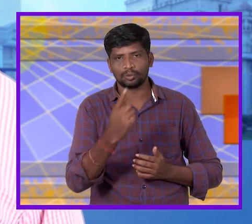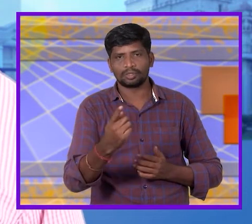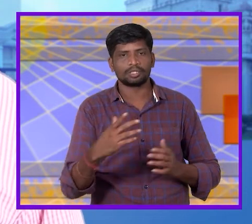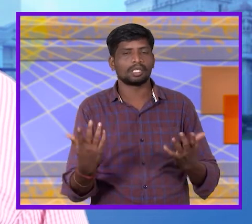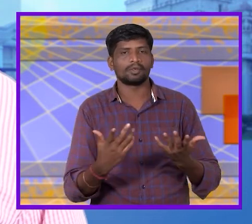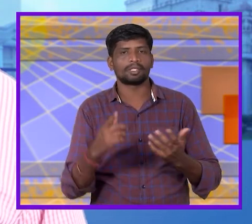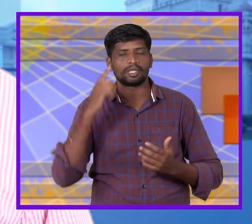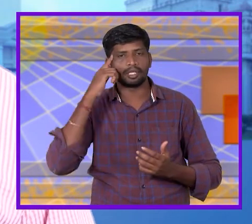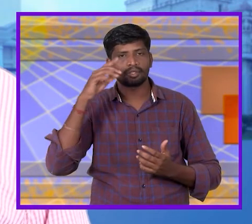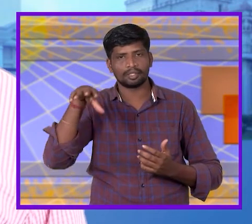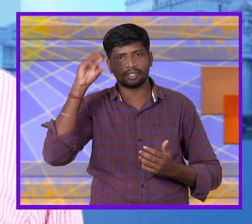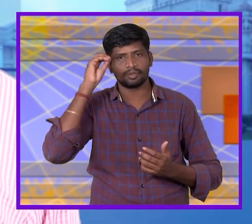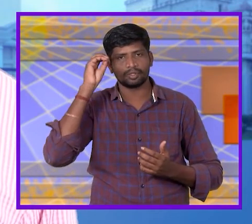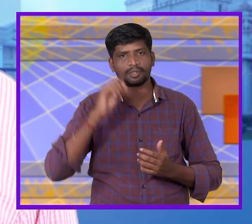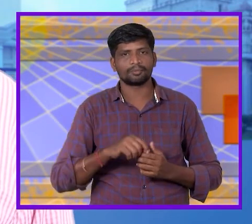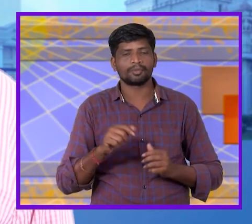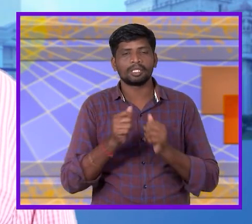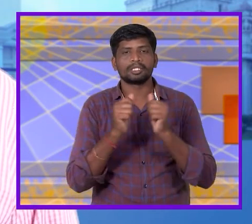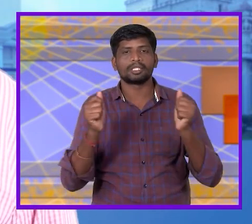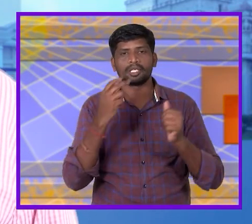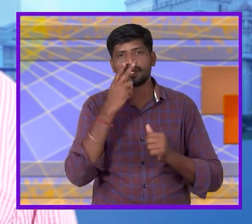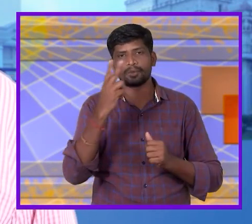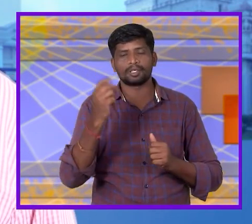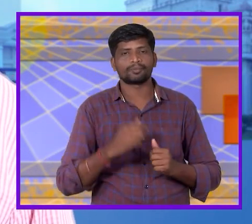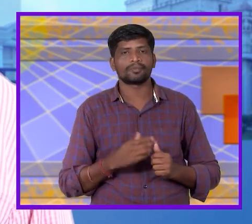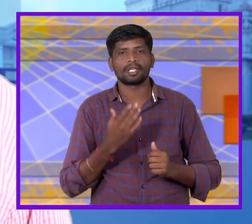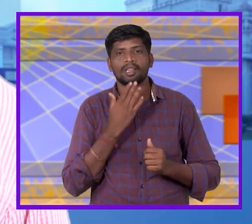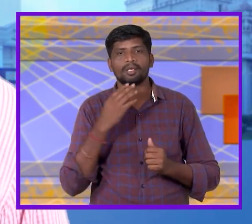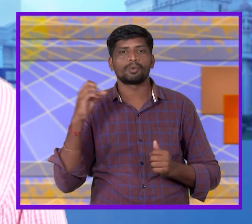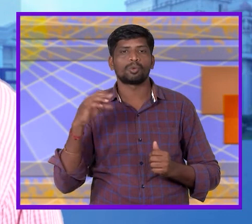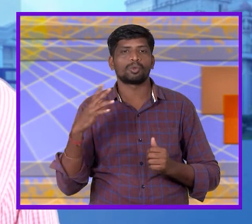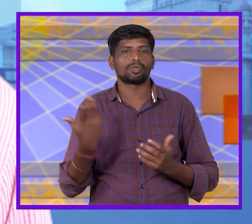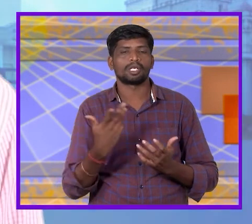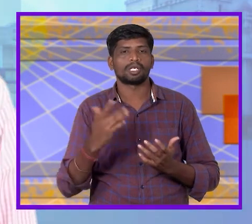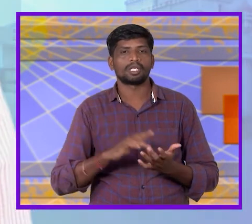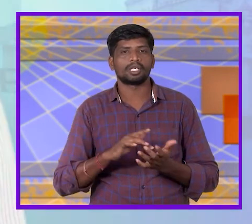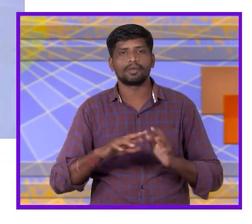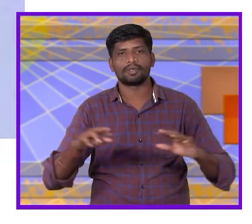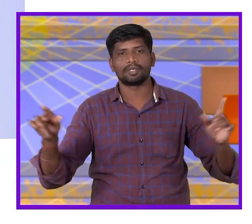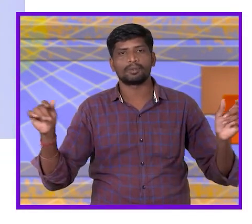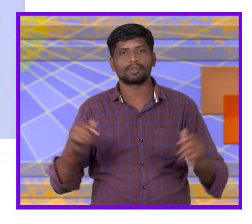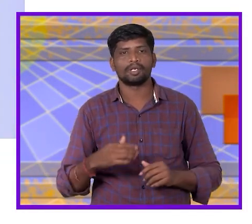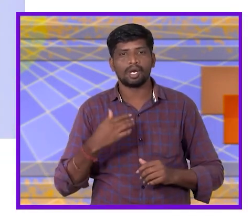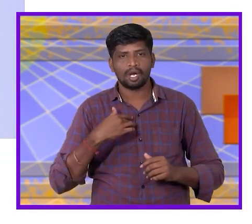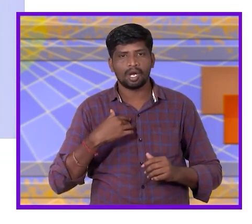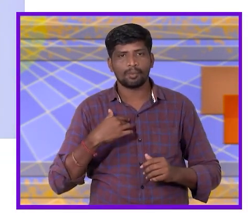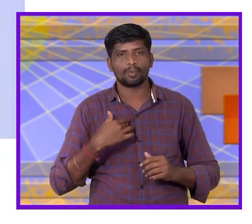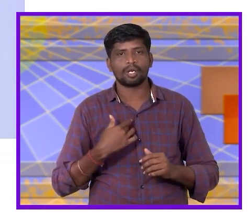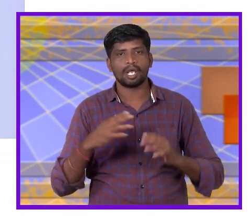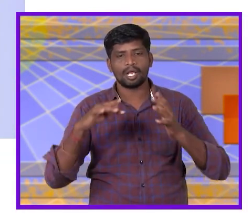கொள்ள வேண்டிய சில செய்திகளை இப்போ நம்ம பார்க்கலாம். இப்போ தமிழ் ஒளிர் இடங்கள் அப்படின்னு நம்ம எத்தனையோ இடத்த பார்த்தோம். நம்முடைய